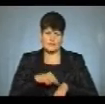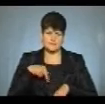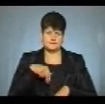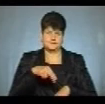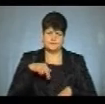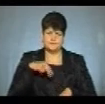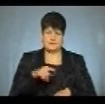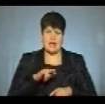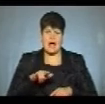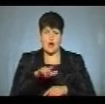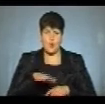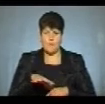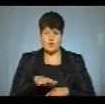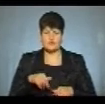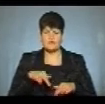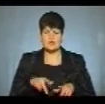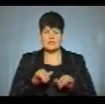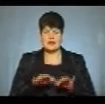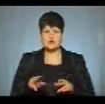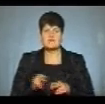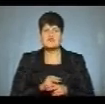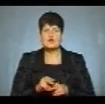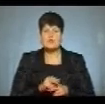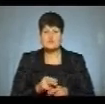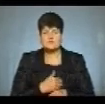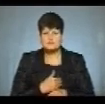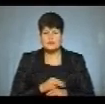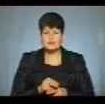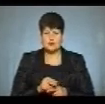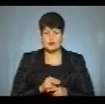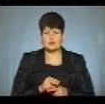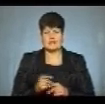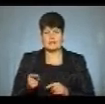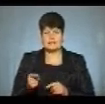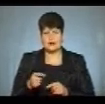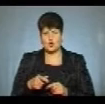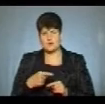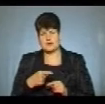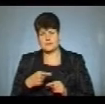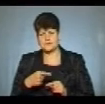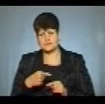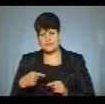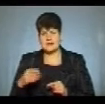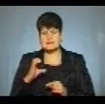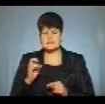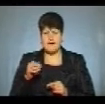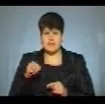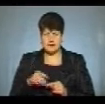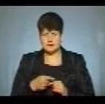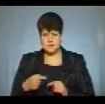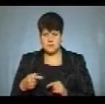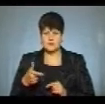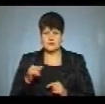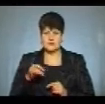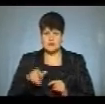аеропорту. Вони вийшли на акцію, щоб відремонтували дорогу Тернопільська-Ледгусятин, повідомила виконувачка обов'язків голови Скалицької громади